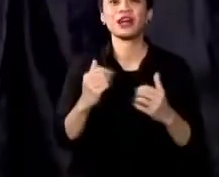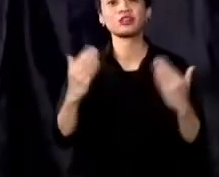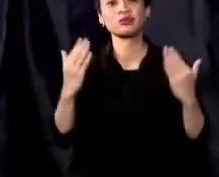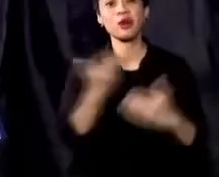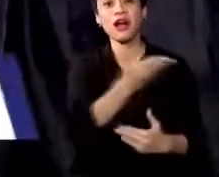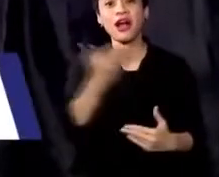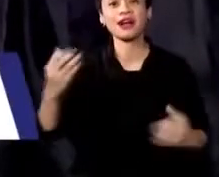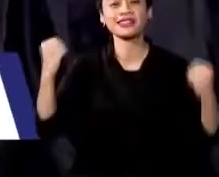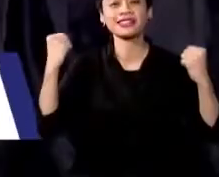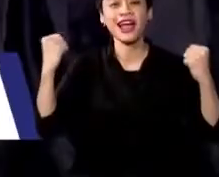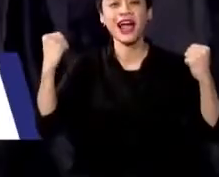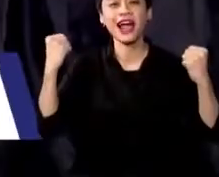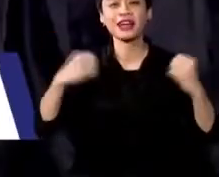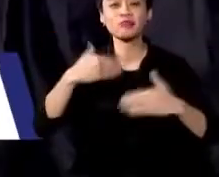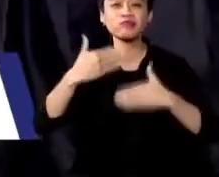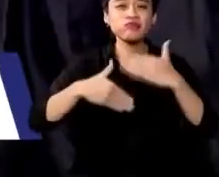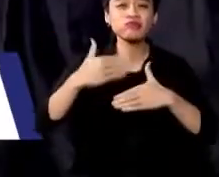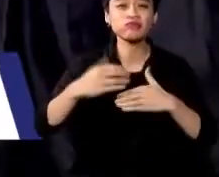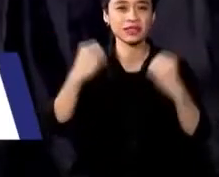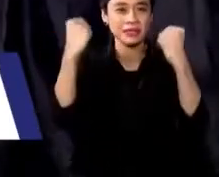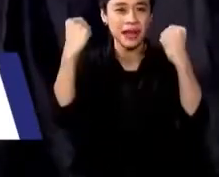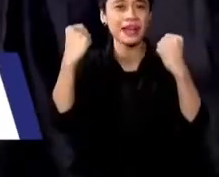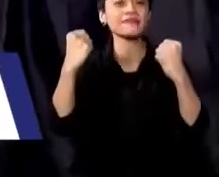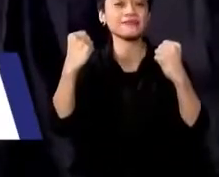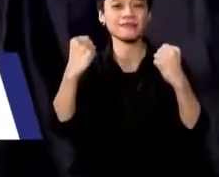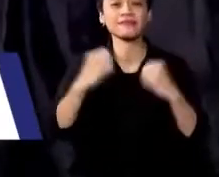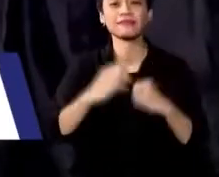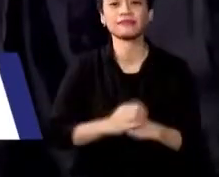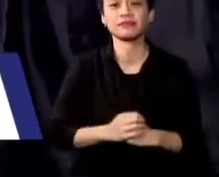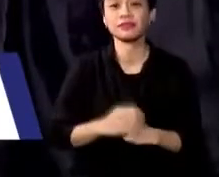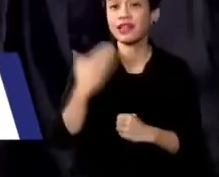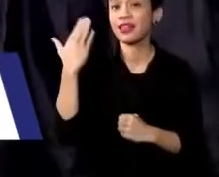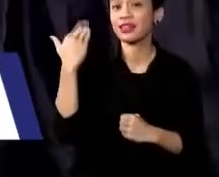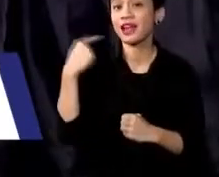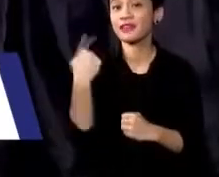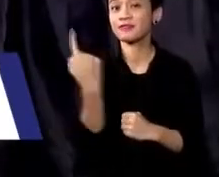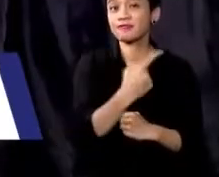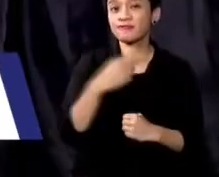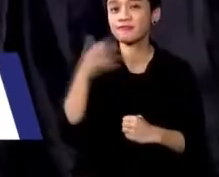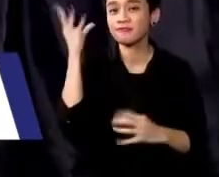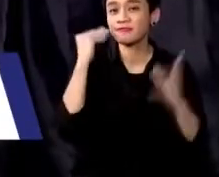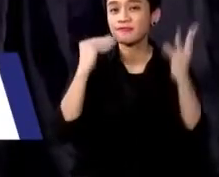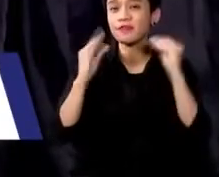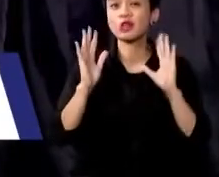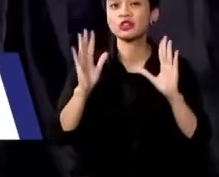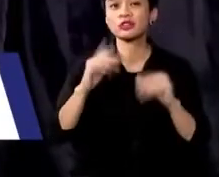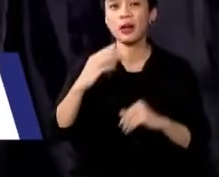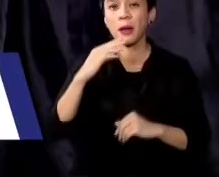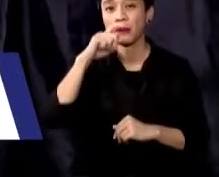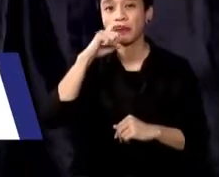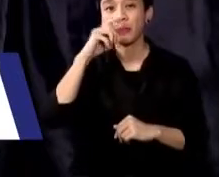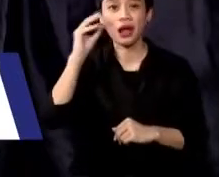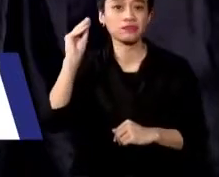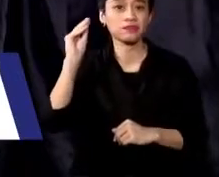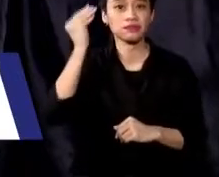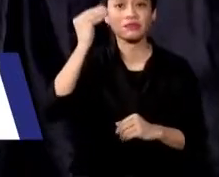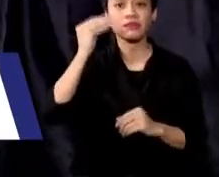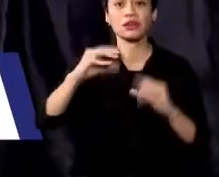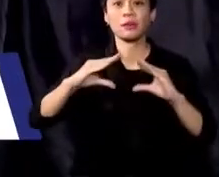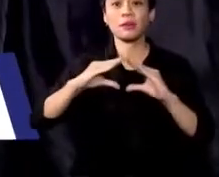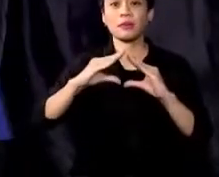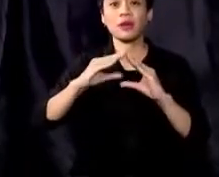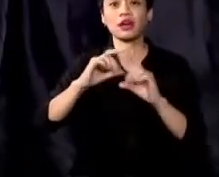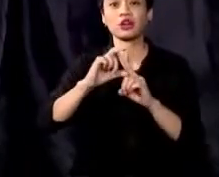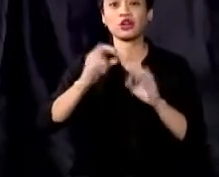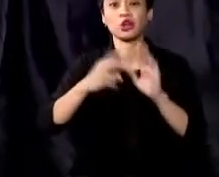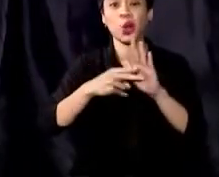selalu semangat dalam beraktivitas nah seperti yang telah kita dengar bersama tadi pesan dari ketua Satgas penanganan covid-19 Bapak Doni